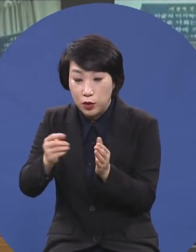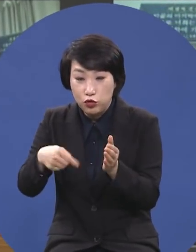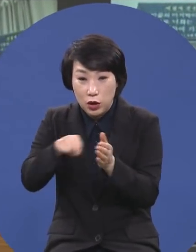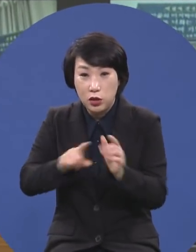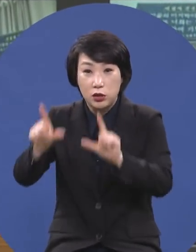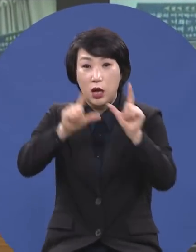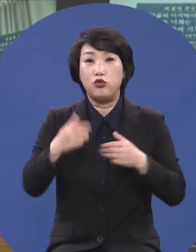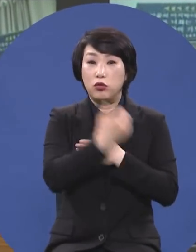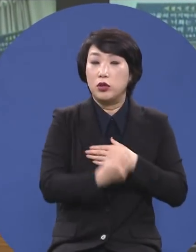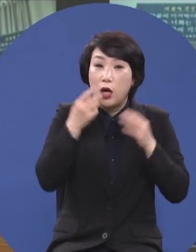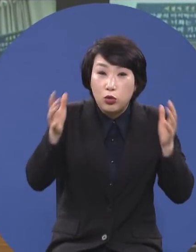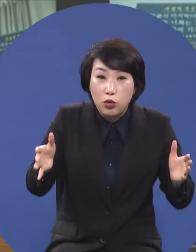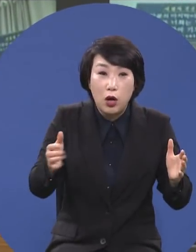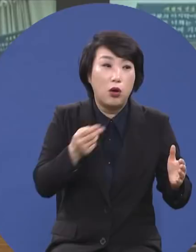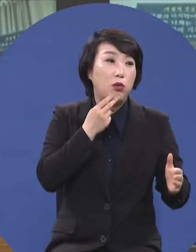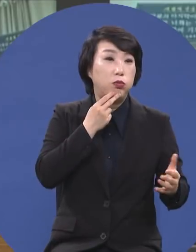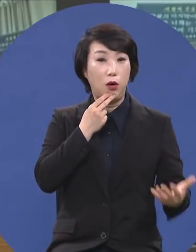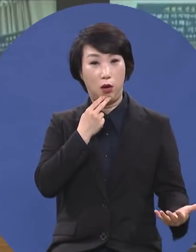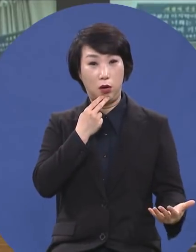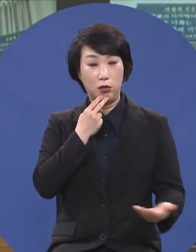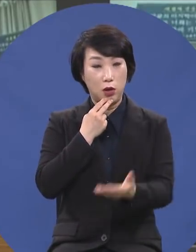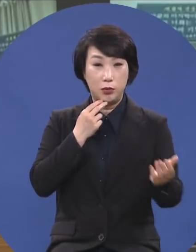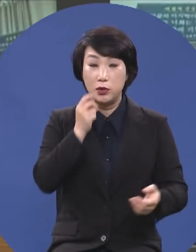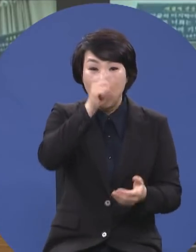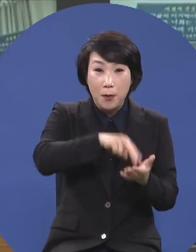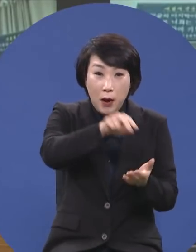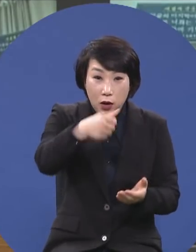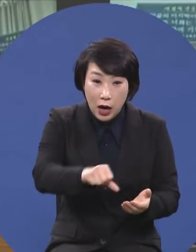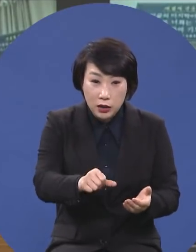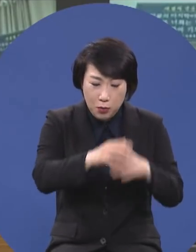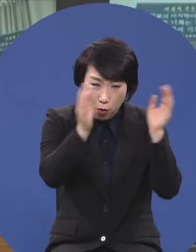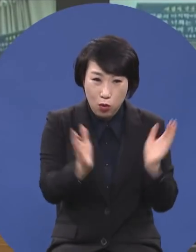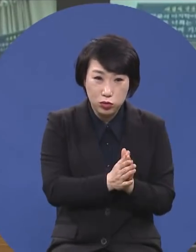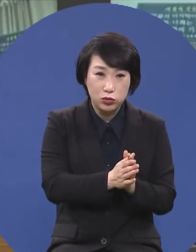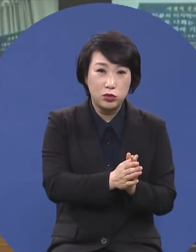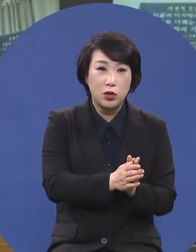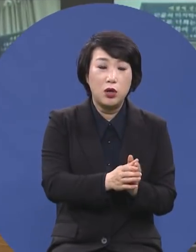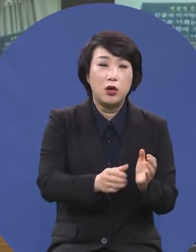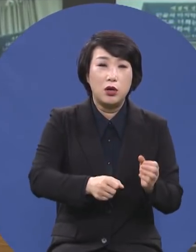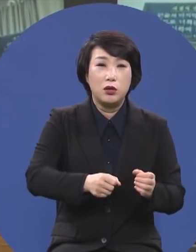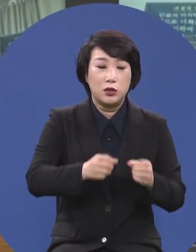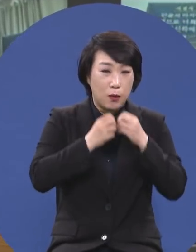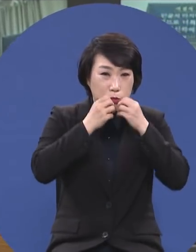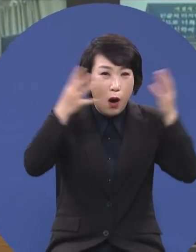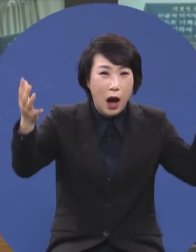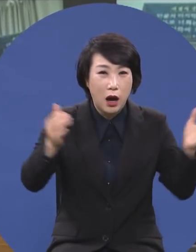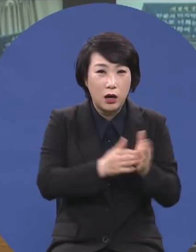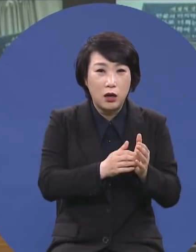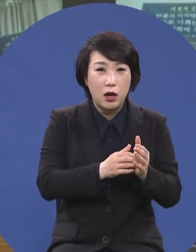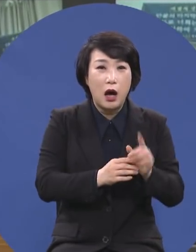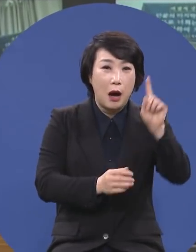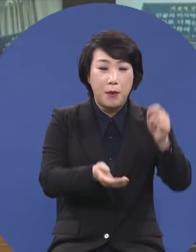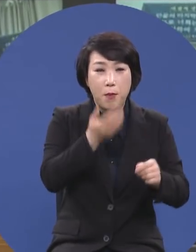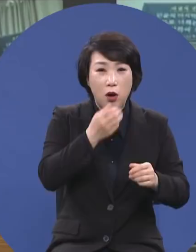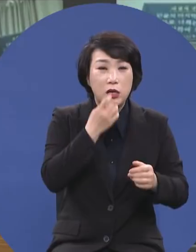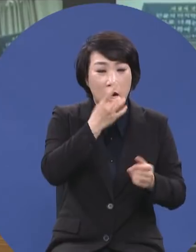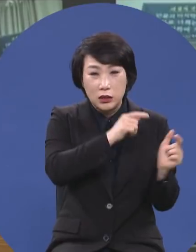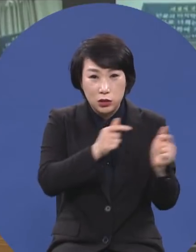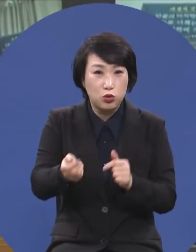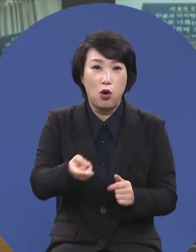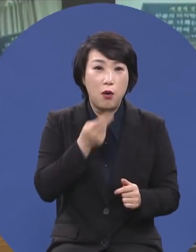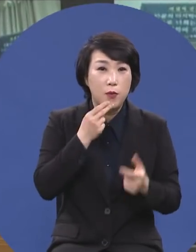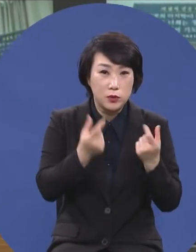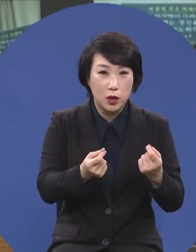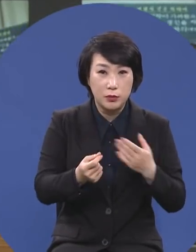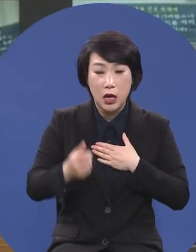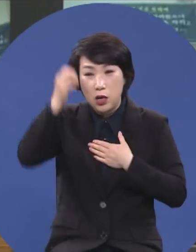없지 않냐 이 말이고, 탕자가 다 낭비한다면 한때 먹을 양식도 없듯이 내 영혼을 위해 살 수 있는 육신의 때는 전혀 없을